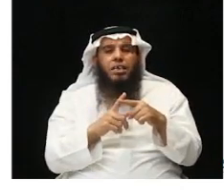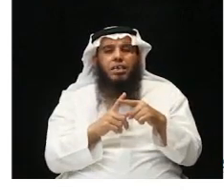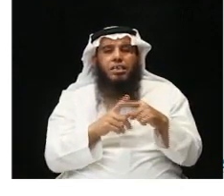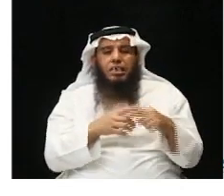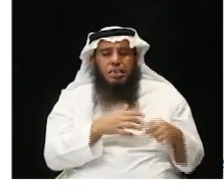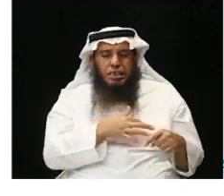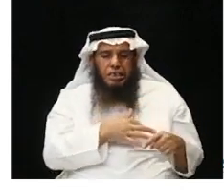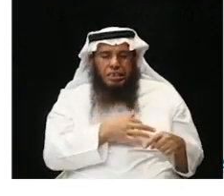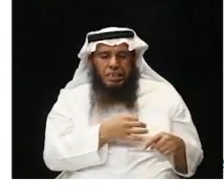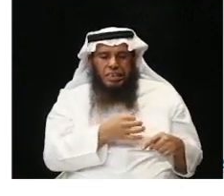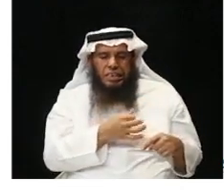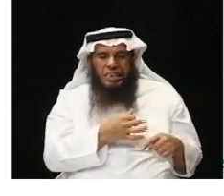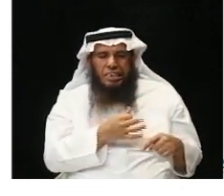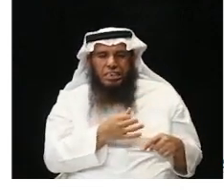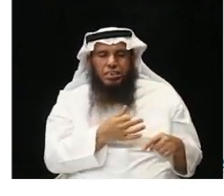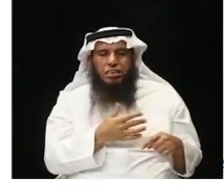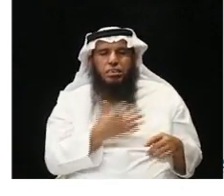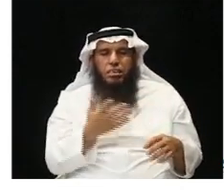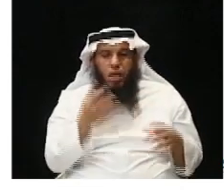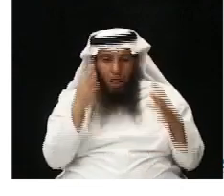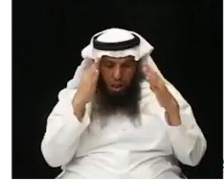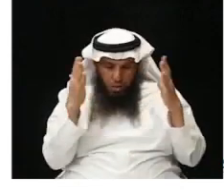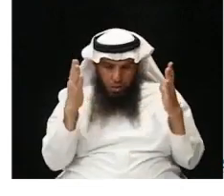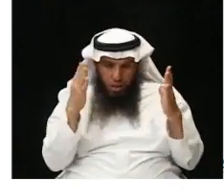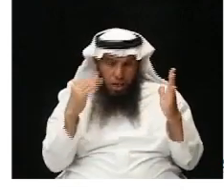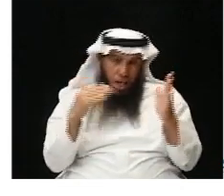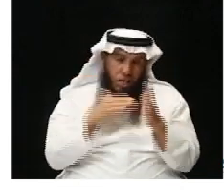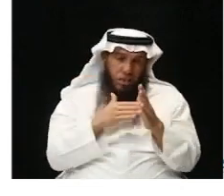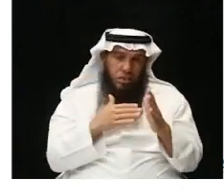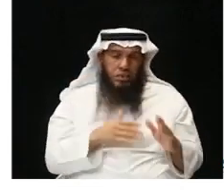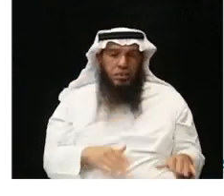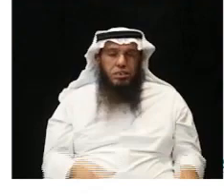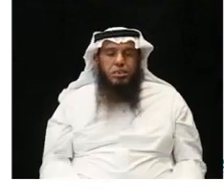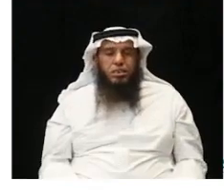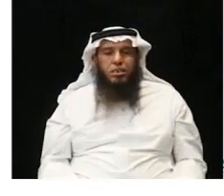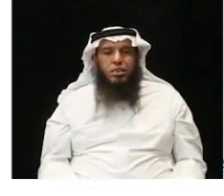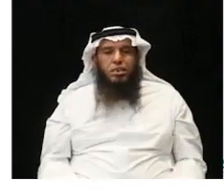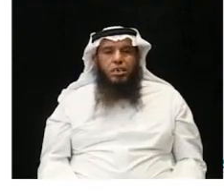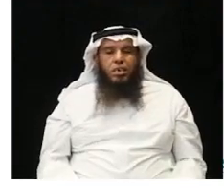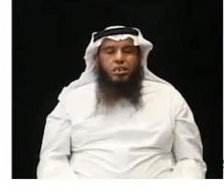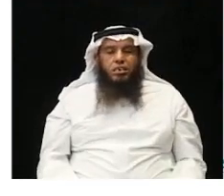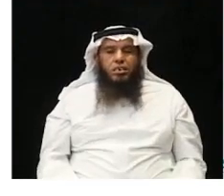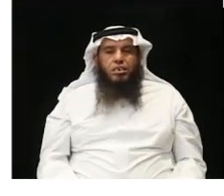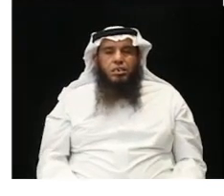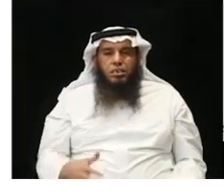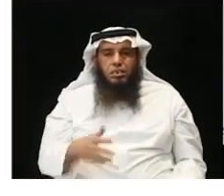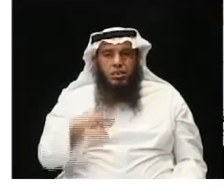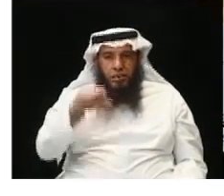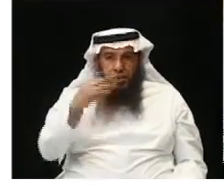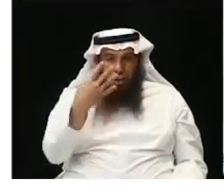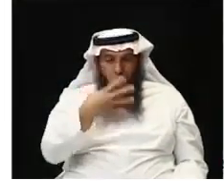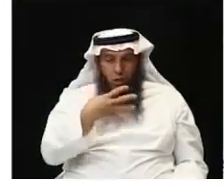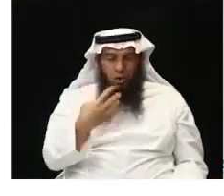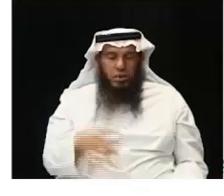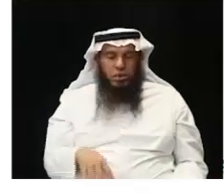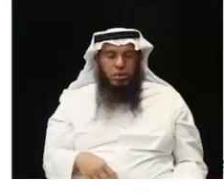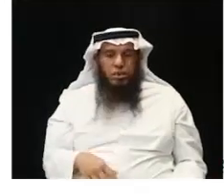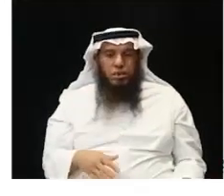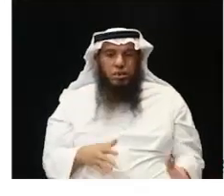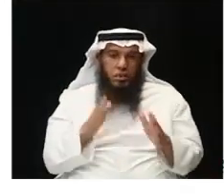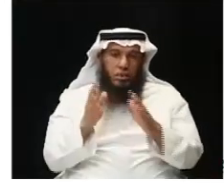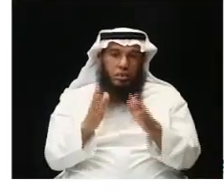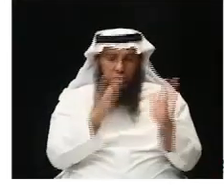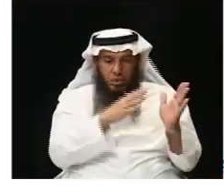صدور الذين أوتوا العلم، وهي آخر آية موجودة عندك في 49.